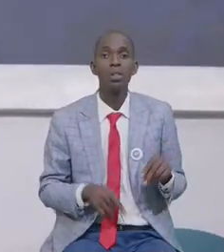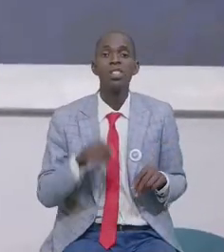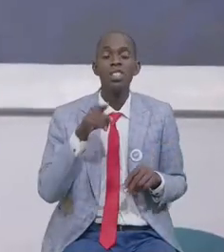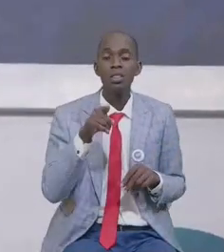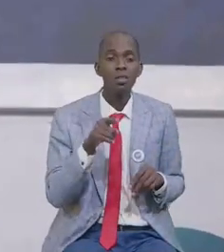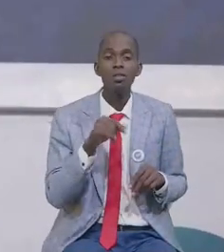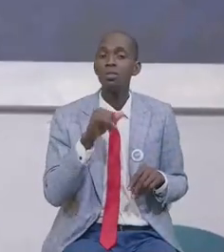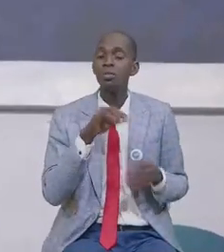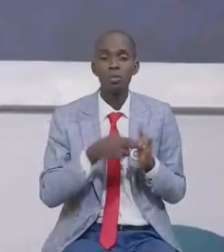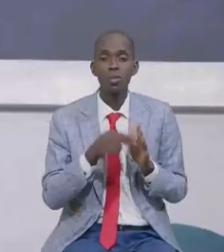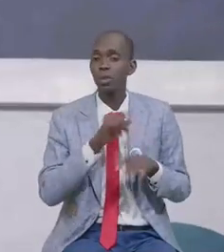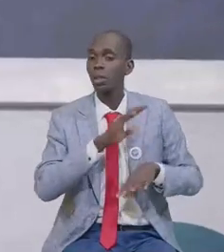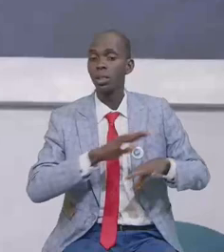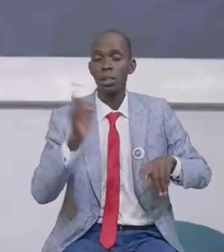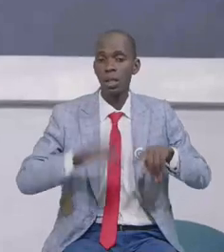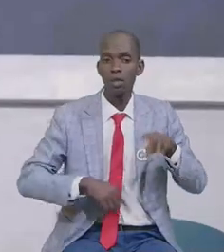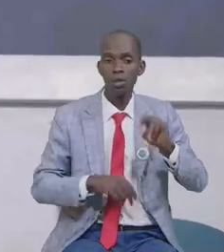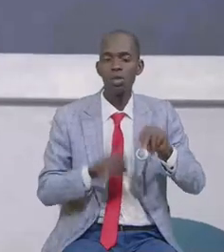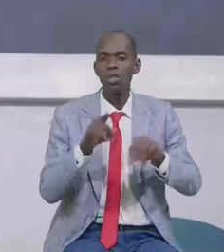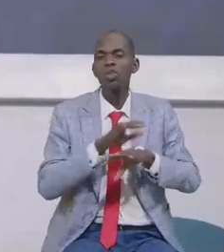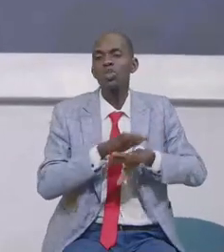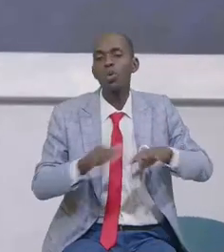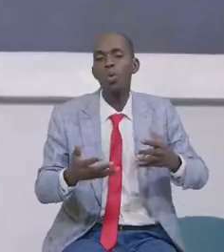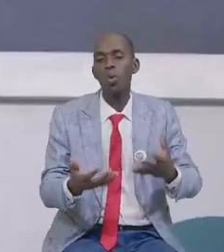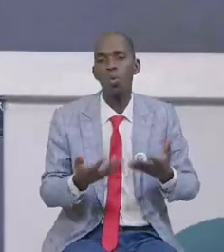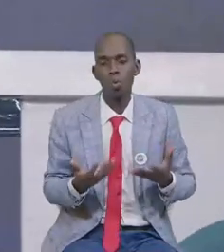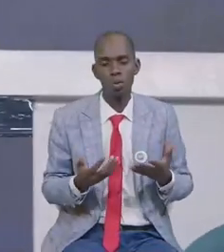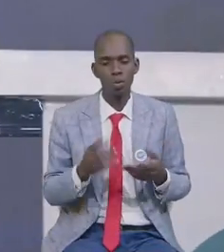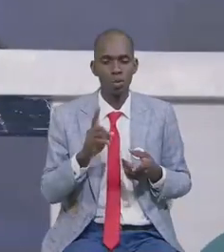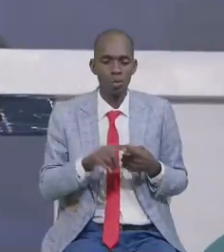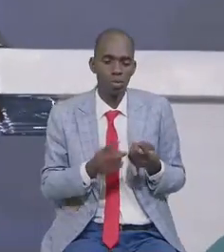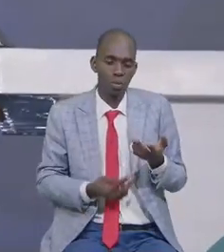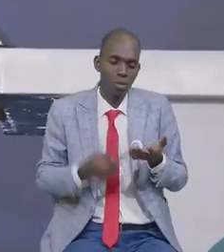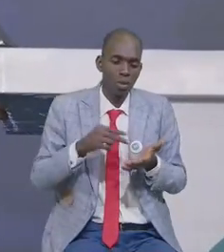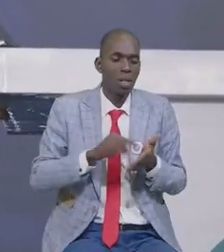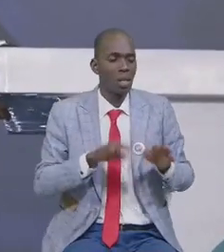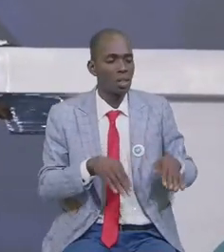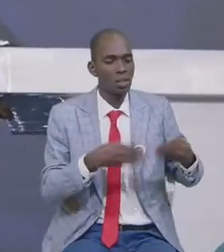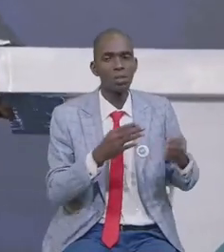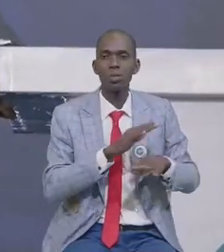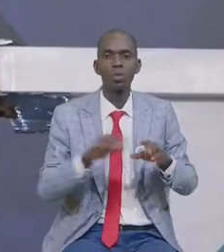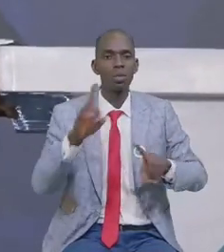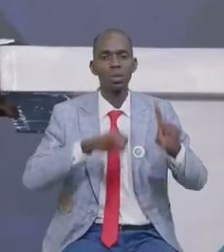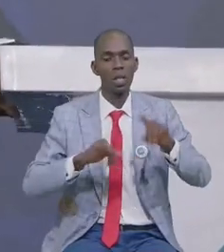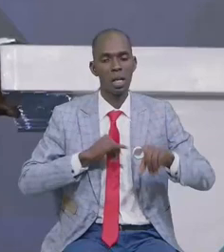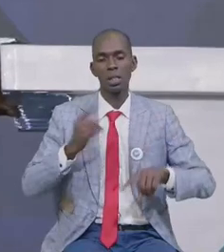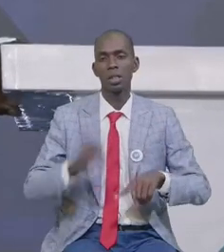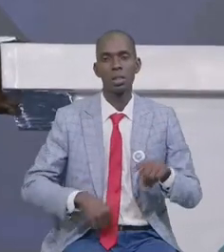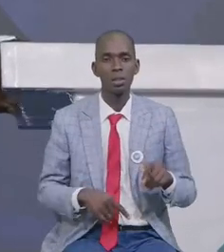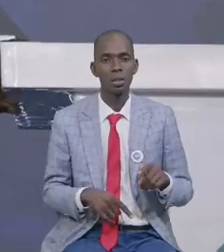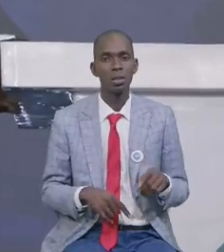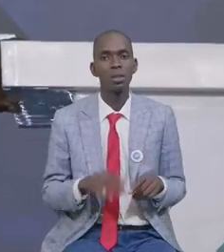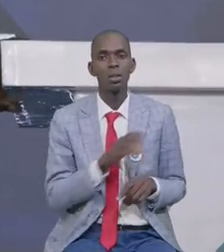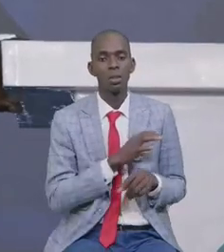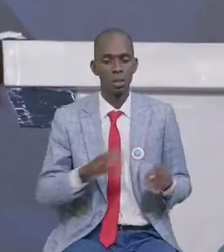Il ne voulait pas. Je ne veux pas me lever et te donner. Ne dis pas, je ne peux pas. Christ a